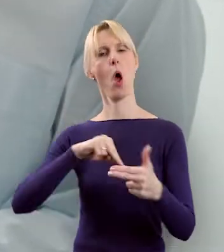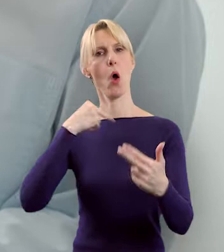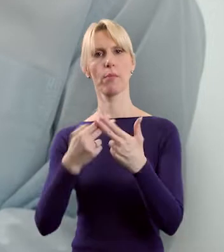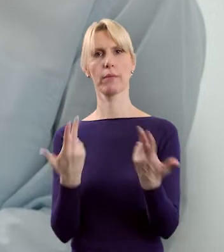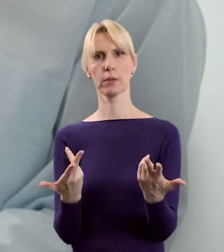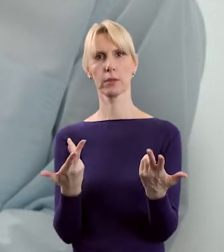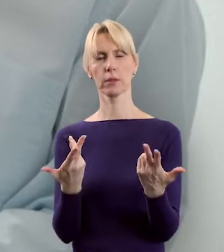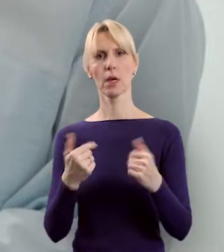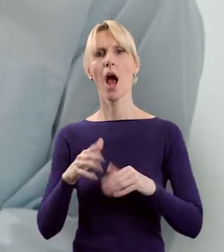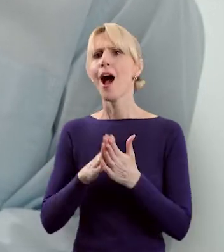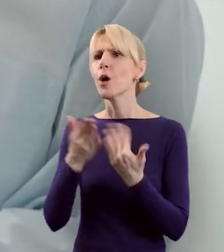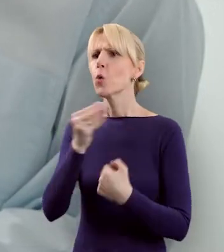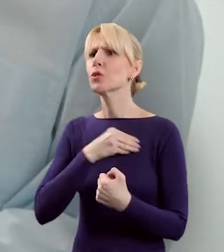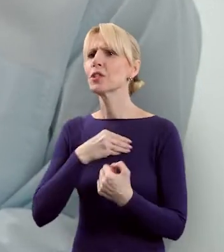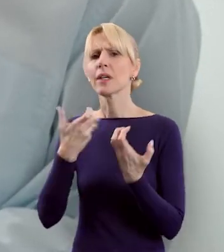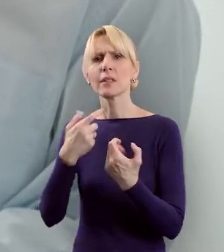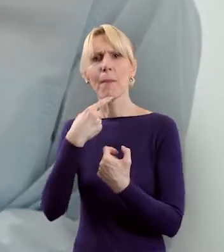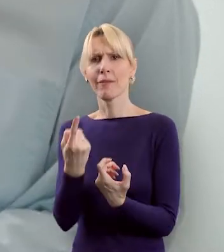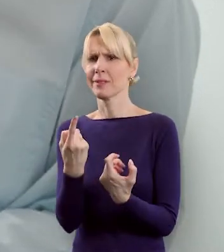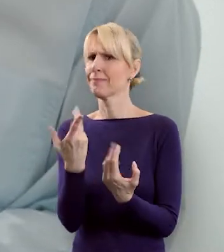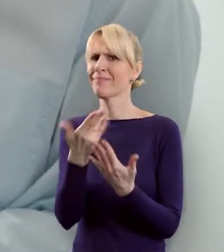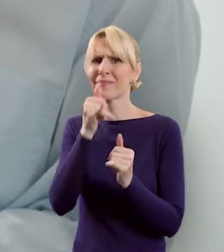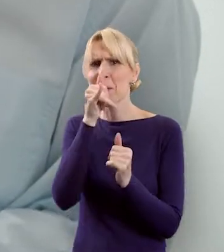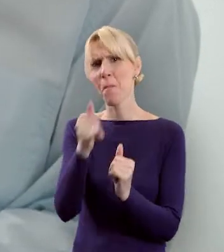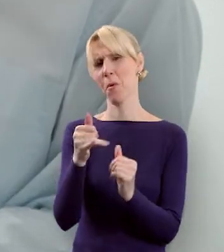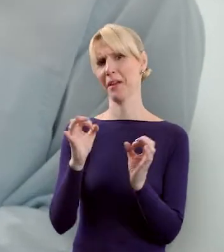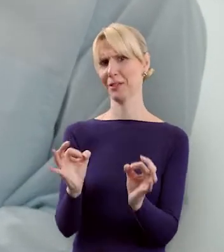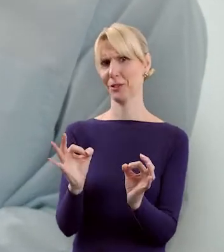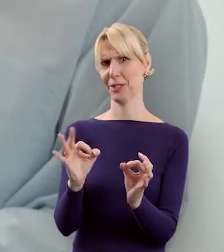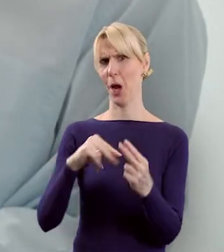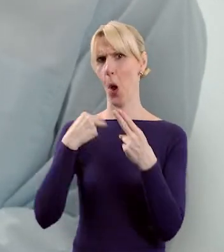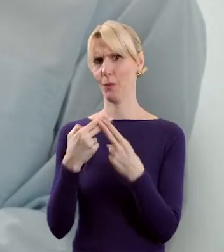żeby uczciwie powiedzieć, że on dzisiaj to nie jest w stanie odpowiedzieć,